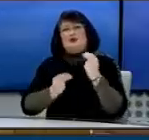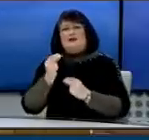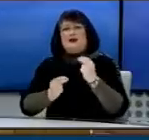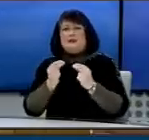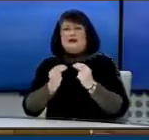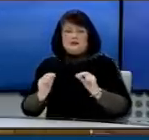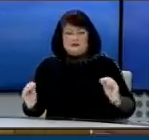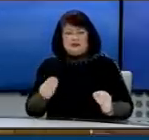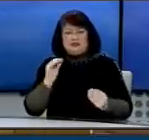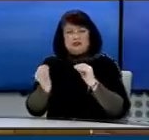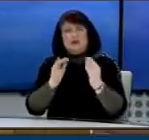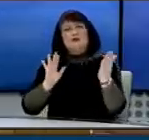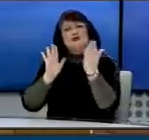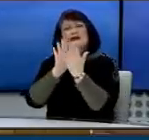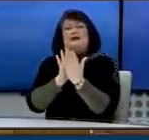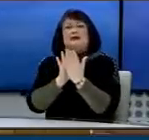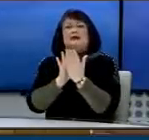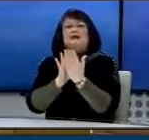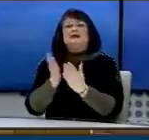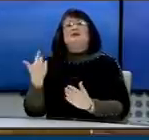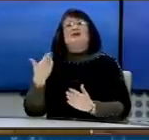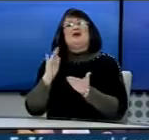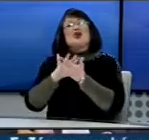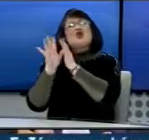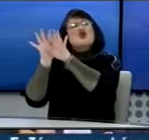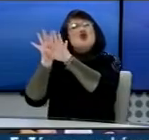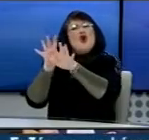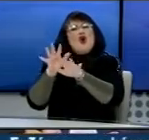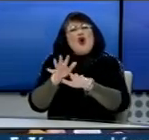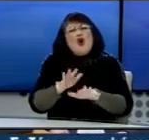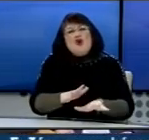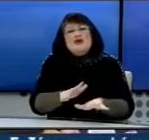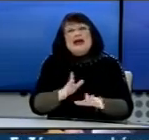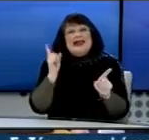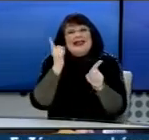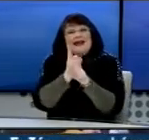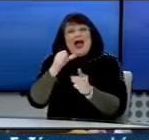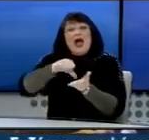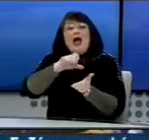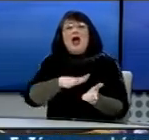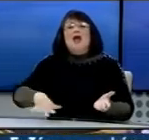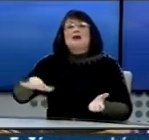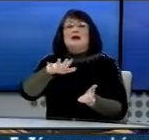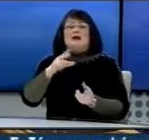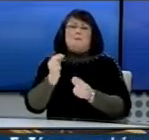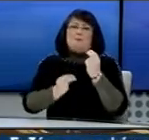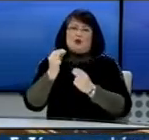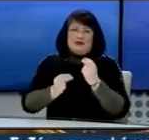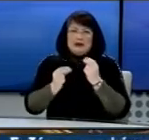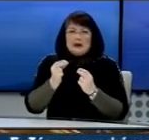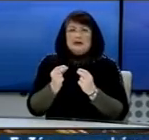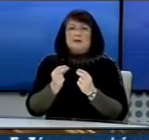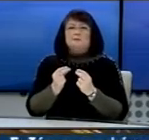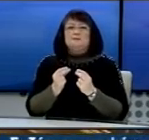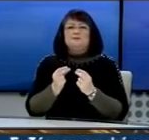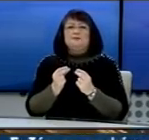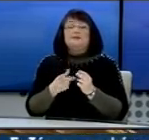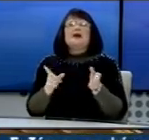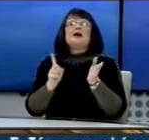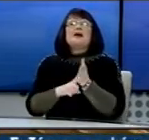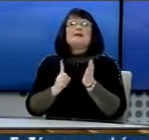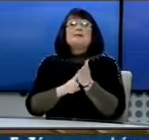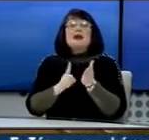οποία συναντήσαμε στην τελευταία χιονοθύελλα, ιδίως στην Αττική. Προβλήματα τα οποία πρέπει